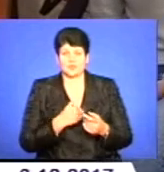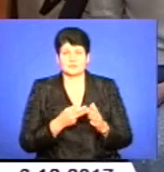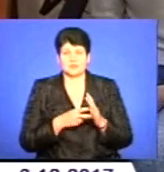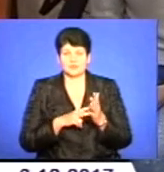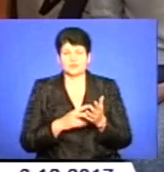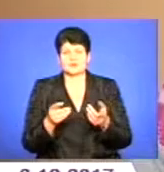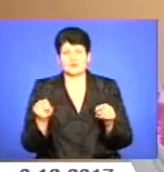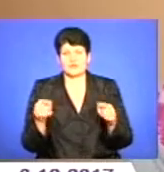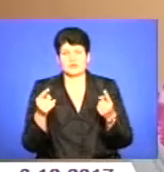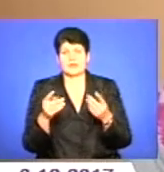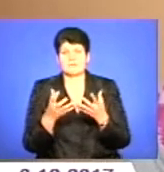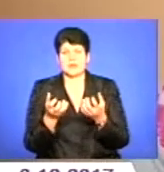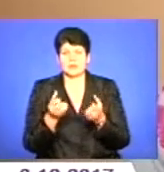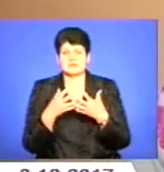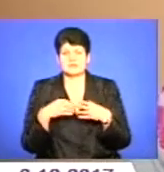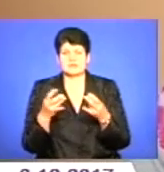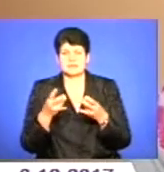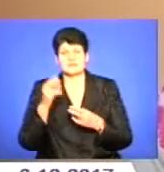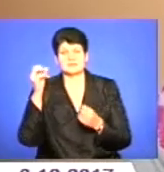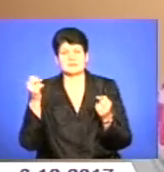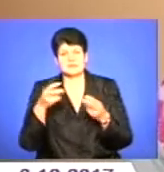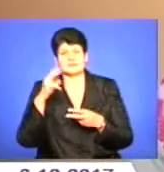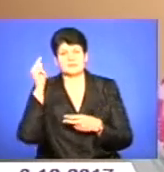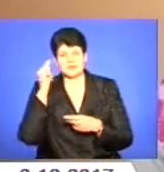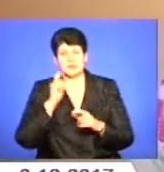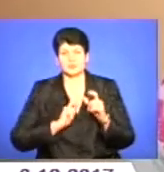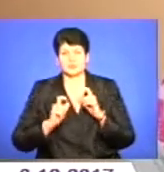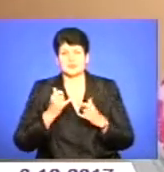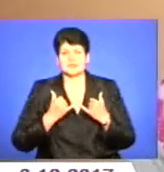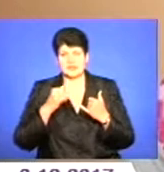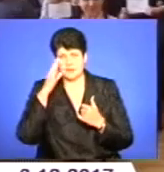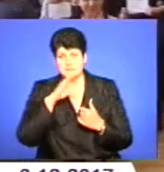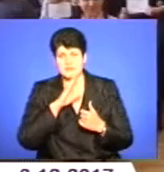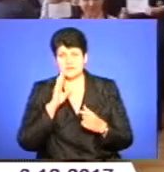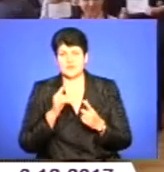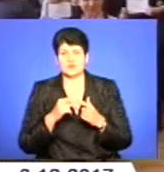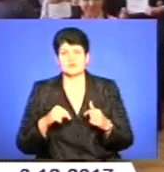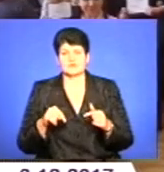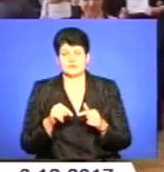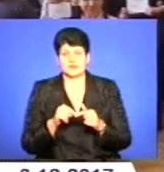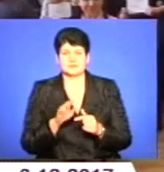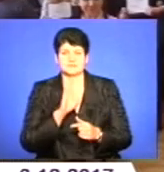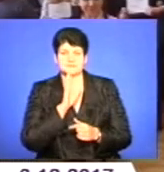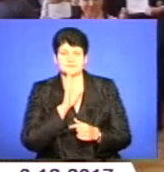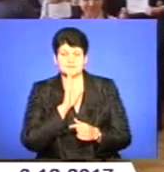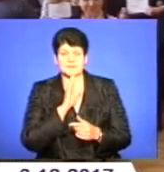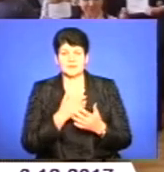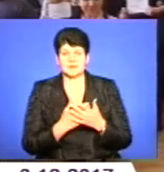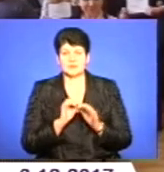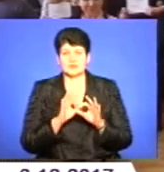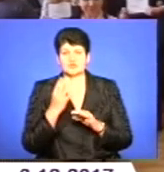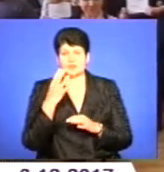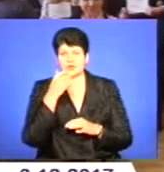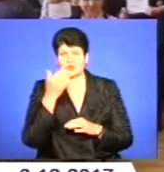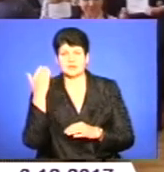створення прийомних сімей, необхідно пройти спеціальне навчання. Курси для батьків в Тернополі організувала Ілона Трикоз. До слова, 4 роки